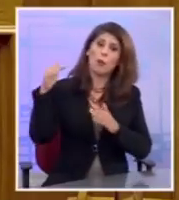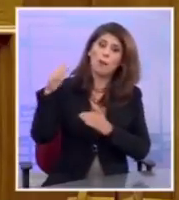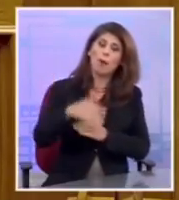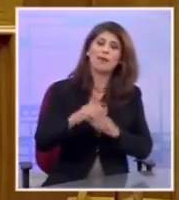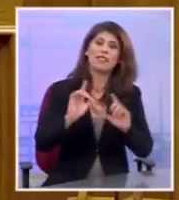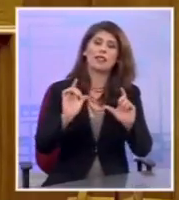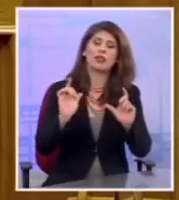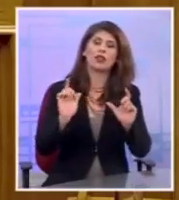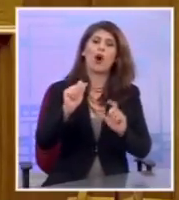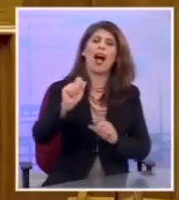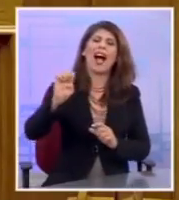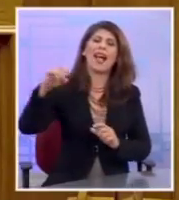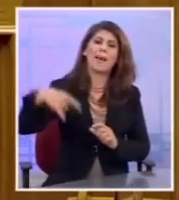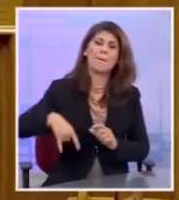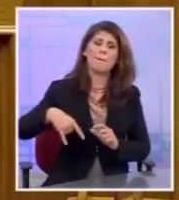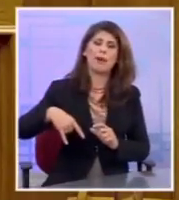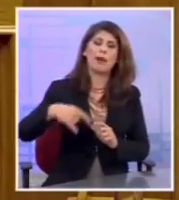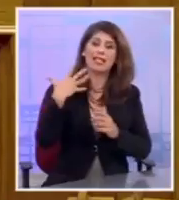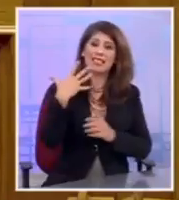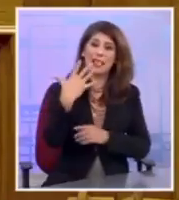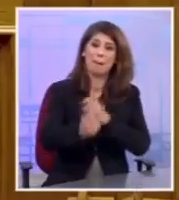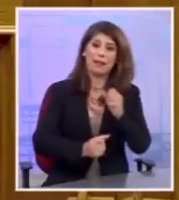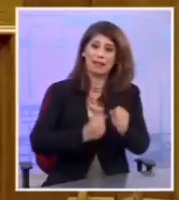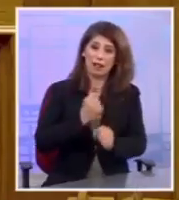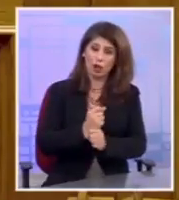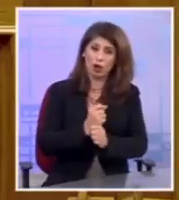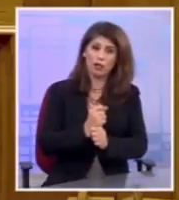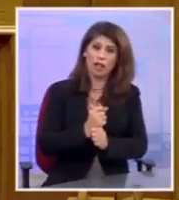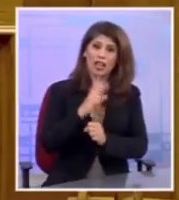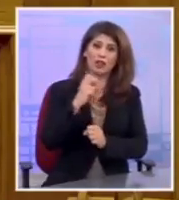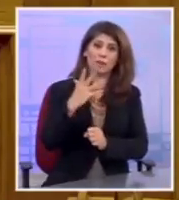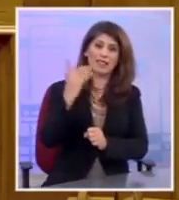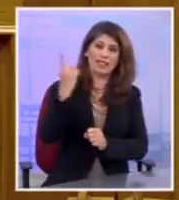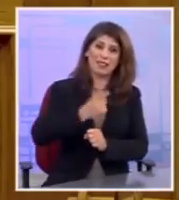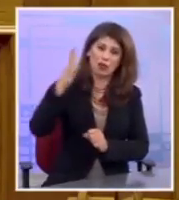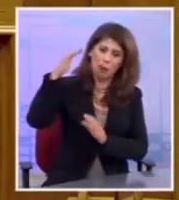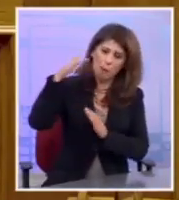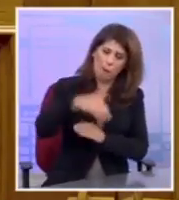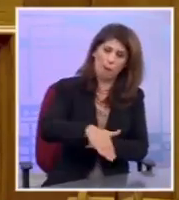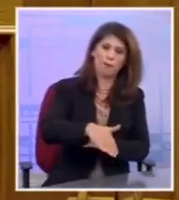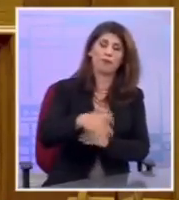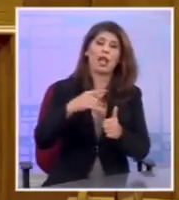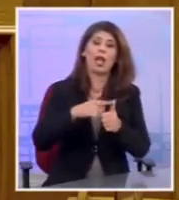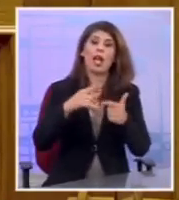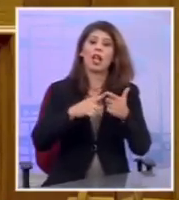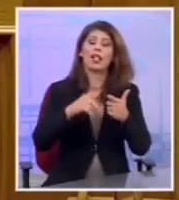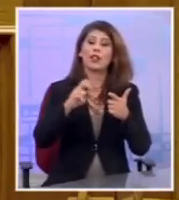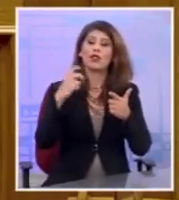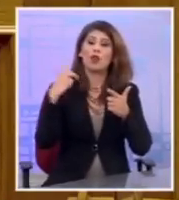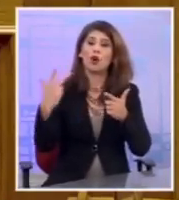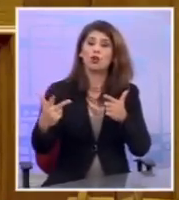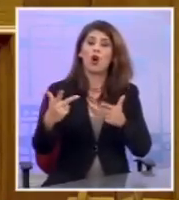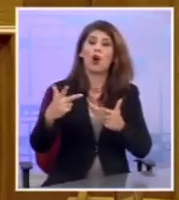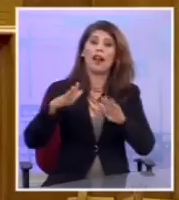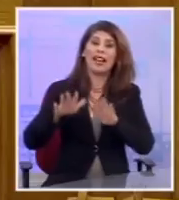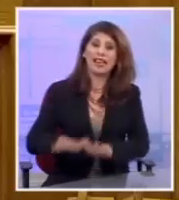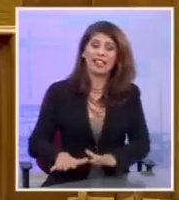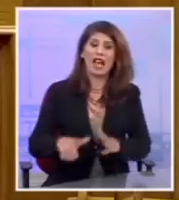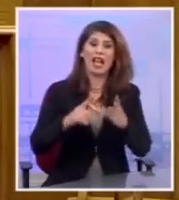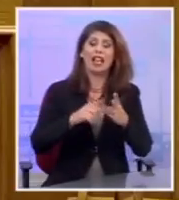εθνικό εισόδημα στα 5 χρόνια των κυβερνήσεων ΠΑΣΟΚ και Νέα Δημοκρατία. Το 28 είναι η ανεργία.